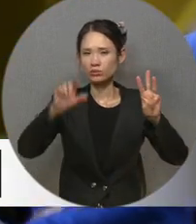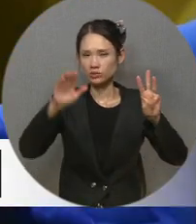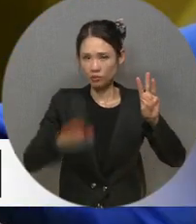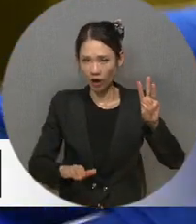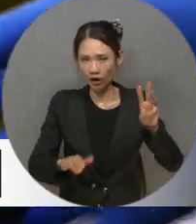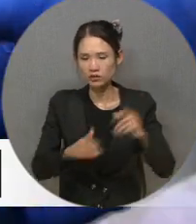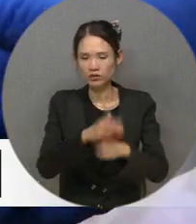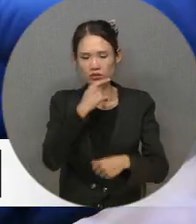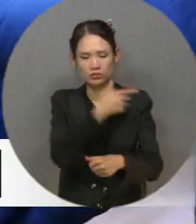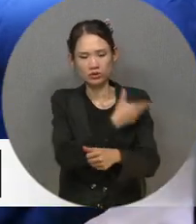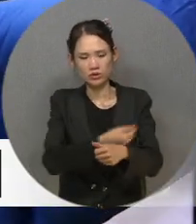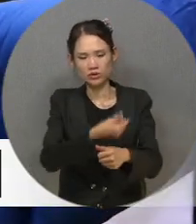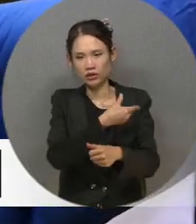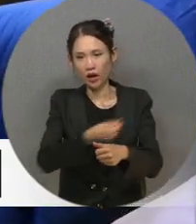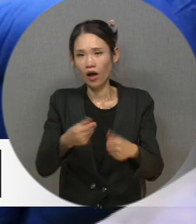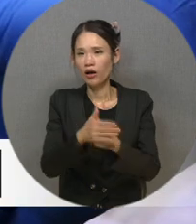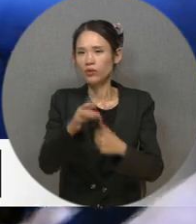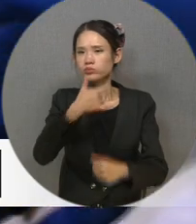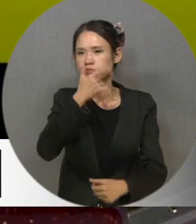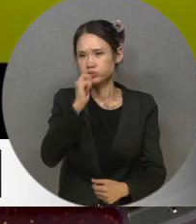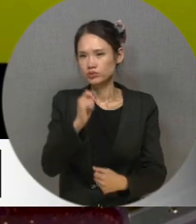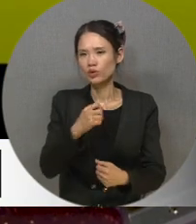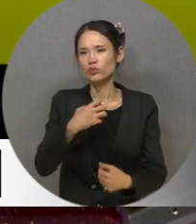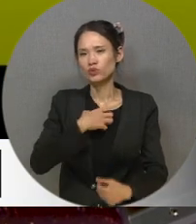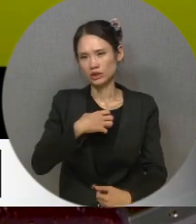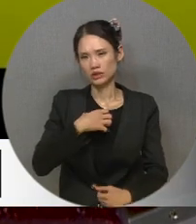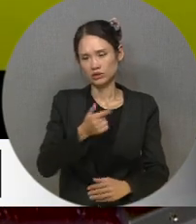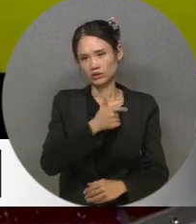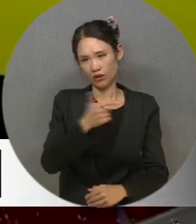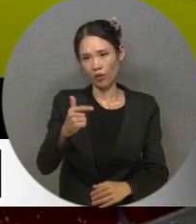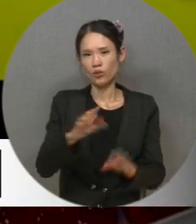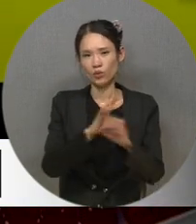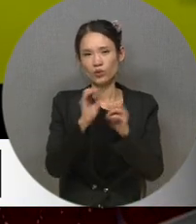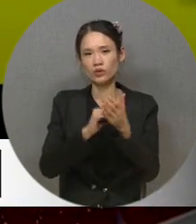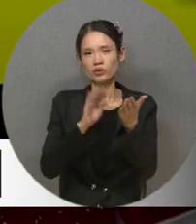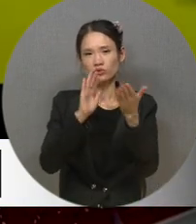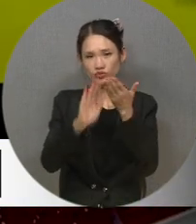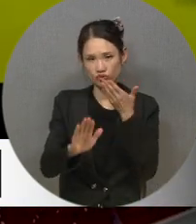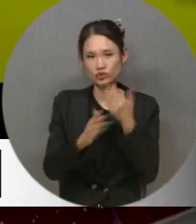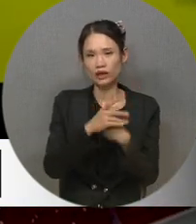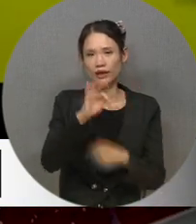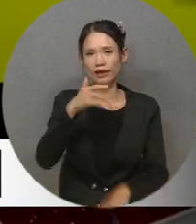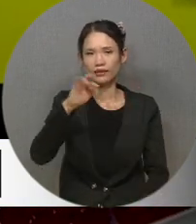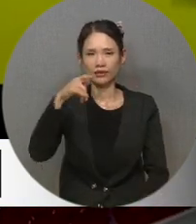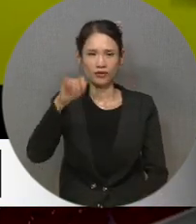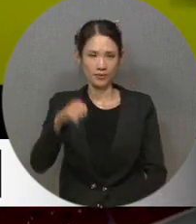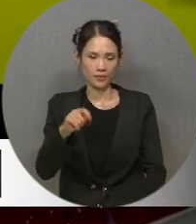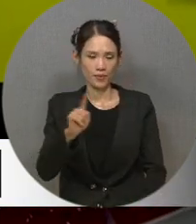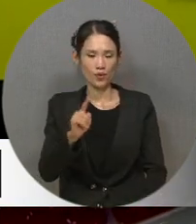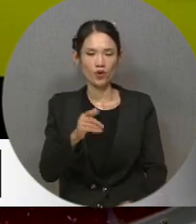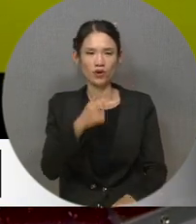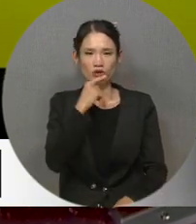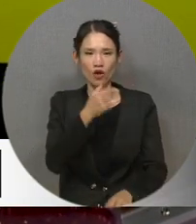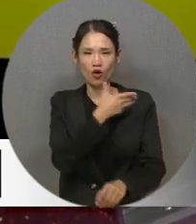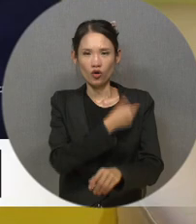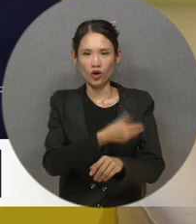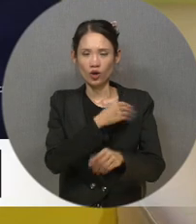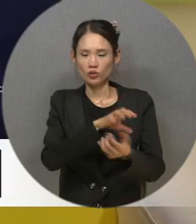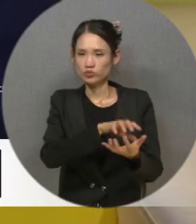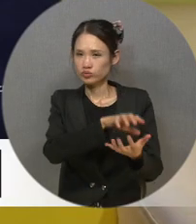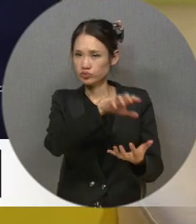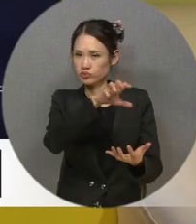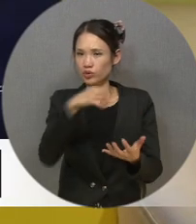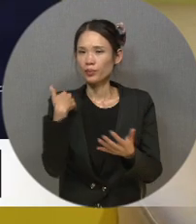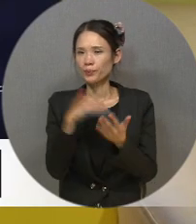혈액 수급에 큰 위기를 겪었습니다. 이후 코로나19 엔데믹에 접어들며 혈액 보유량이 회복되고 있지만